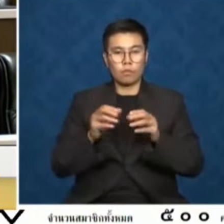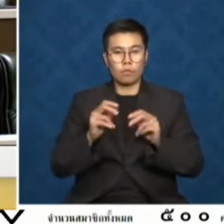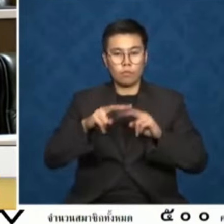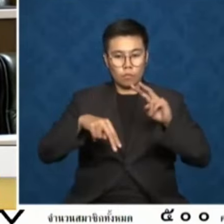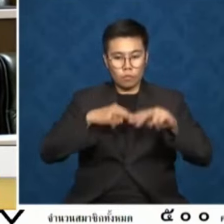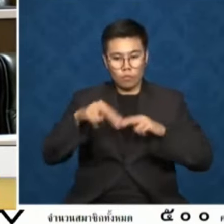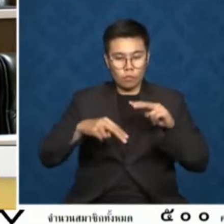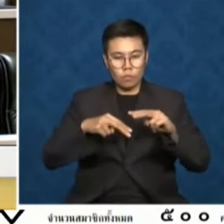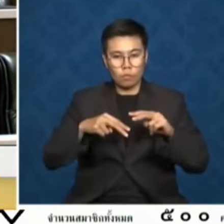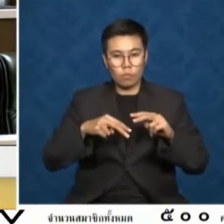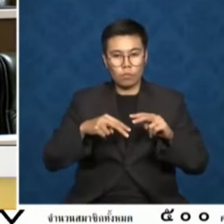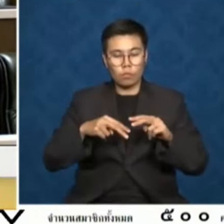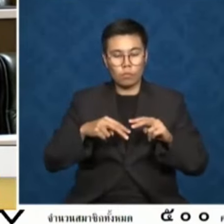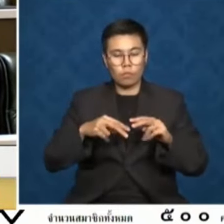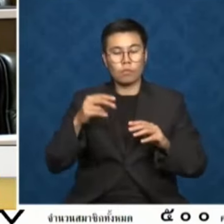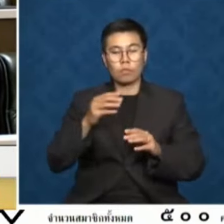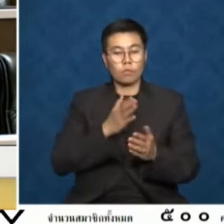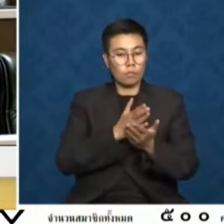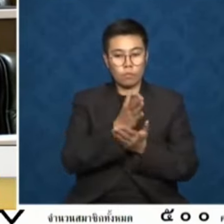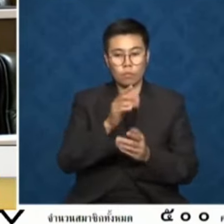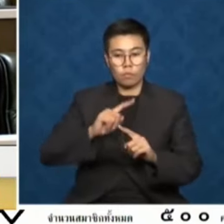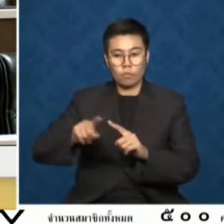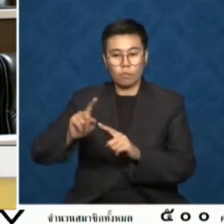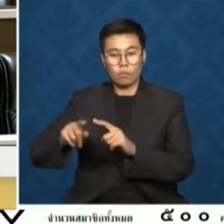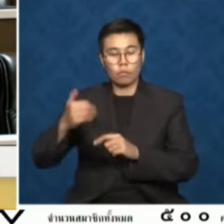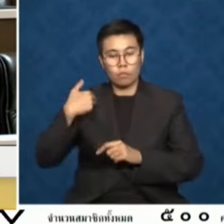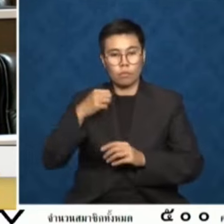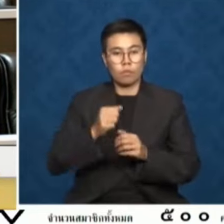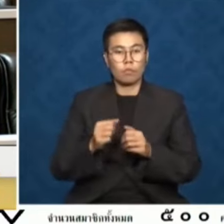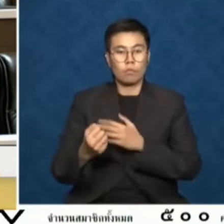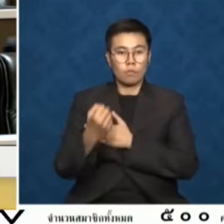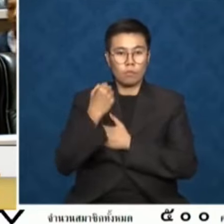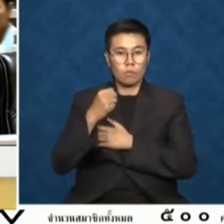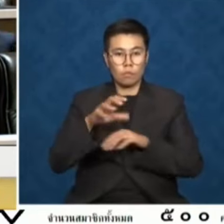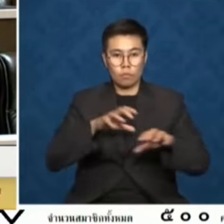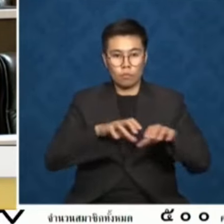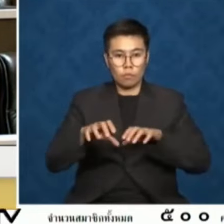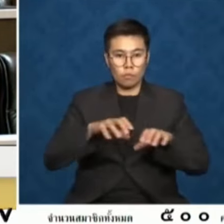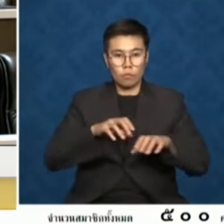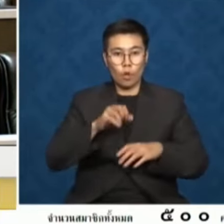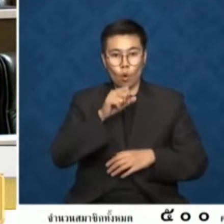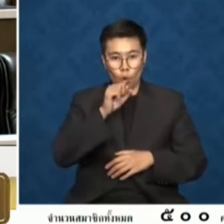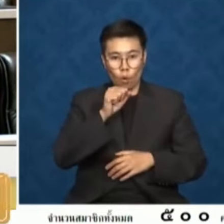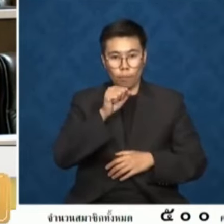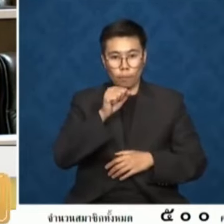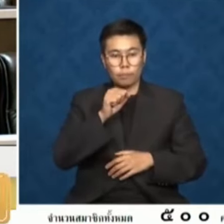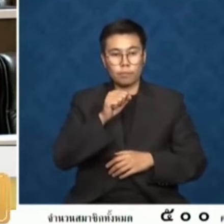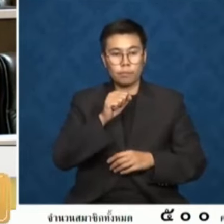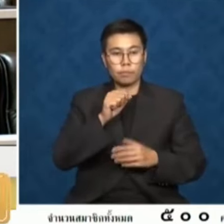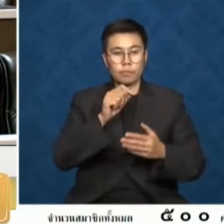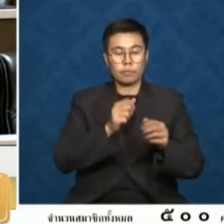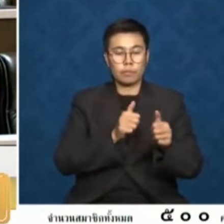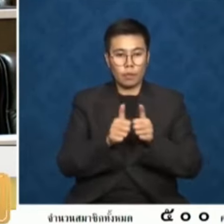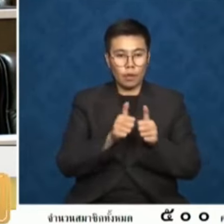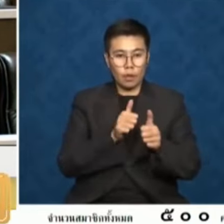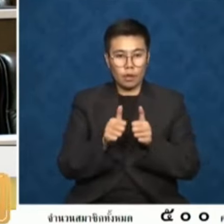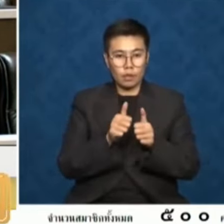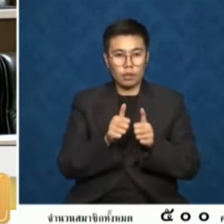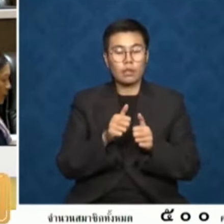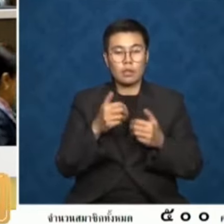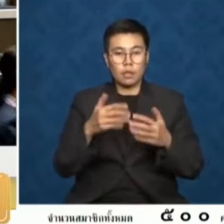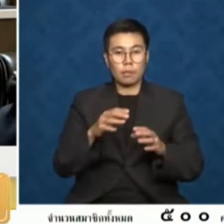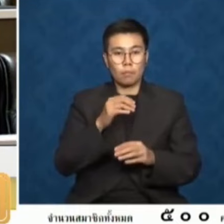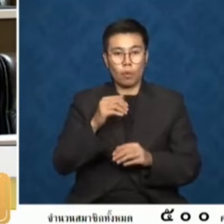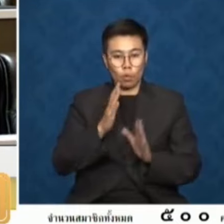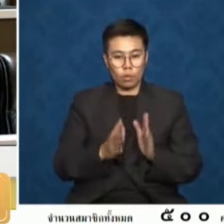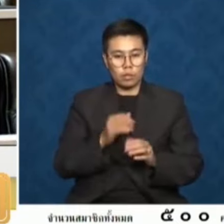ครองส่วนท้องถิ่นแต่ละประเภทมีอำนาจจัดและดำเนินการสอบแข่งขันสอบคัดเลือกและคัดเลือกข้าราชการและพนักง